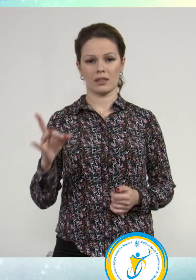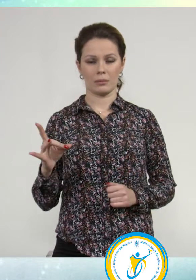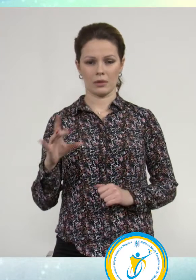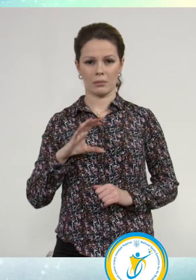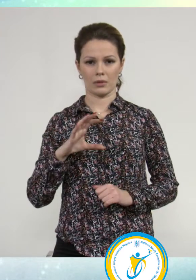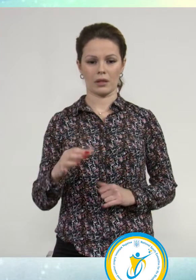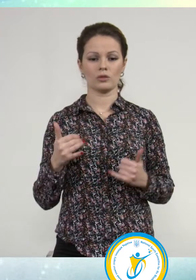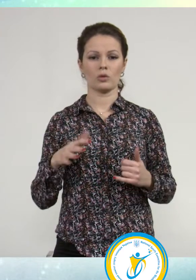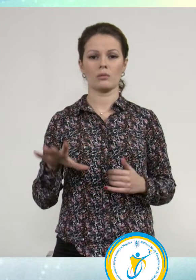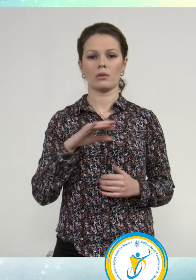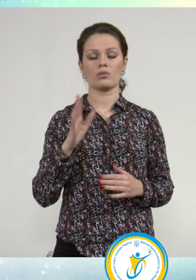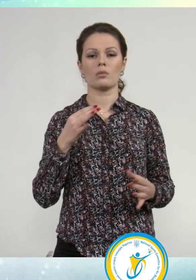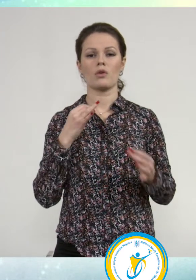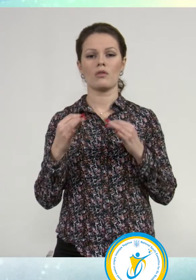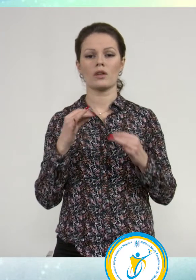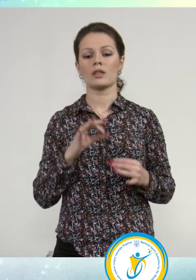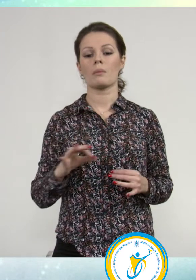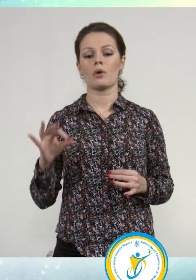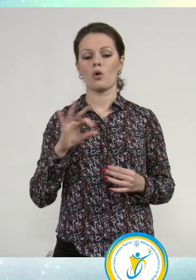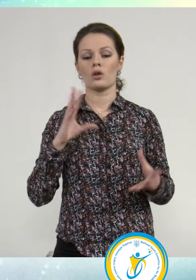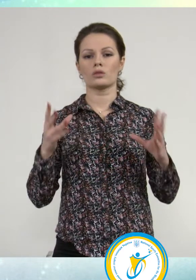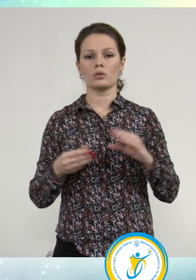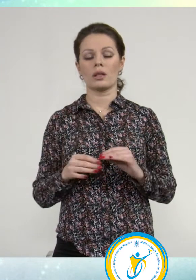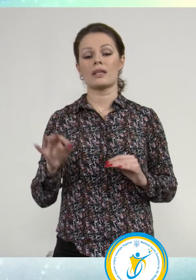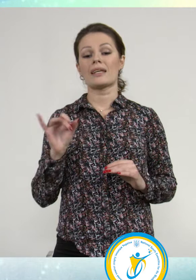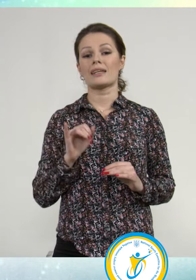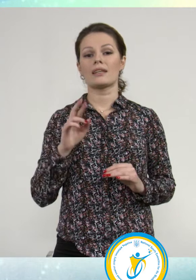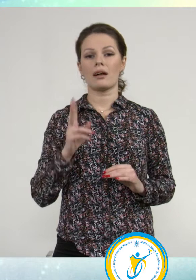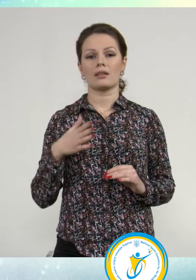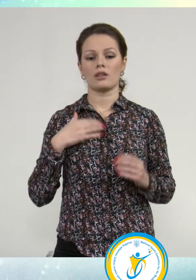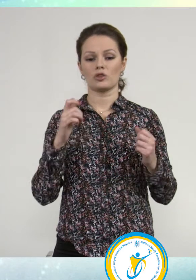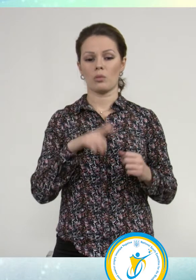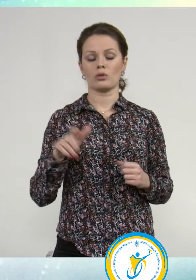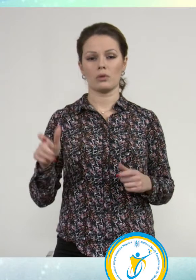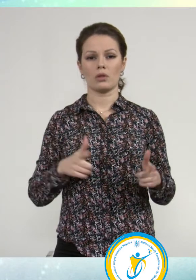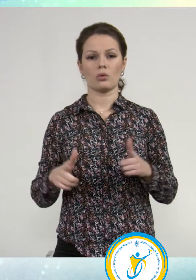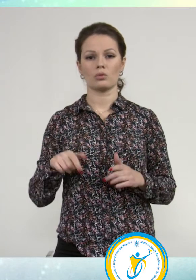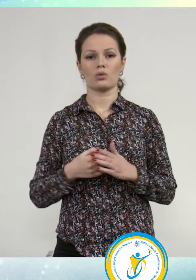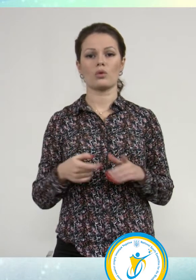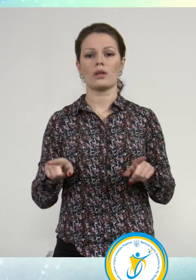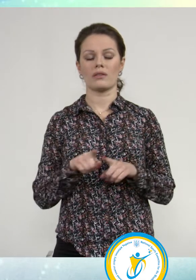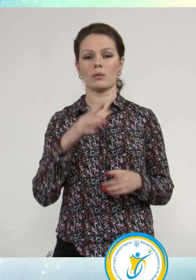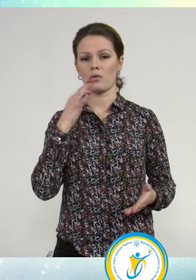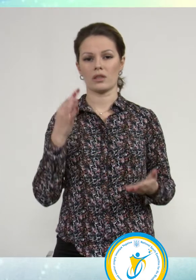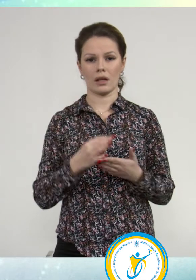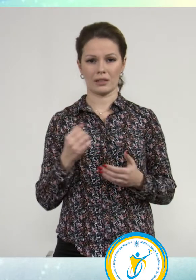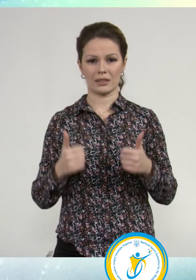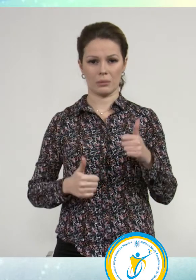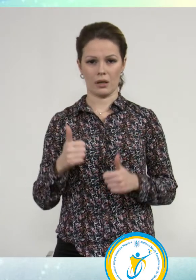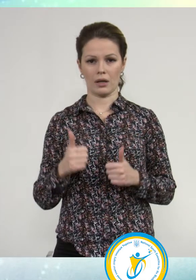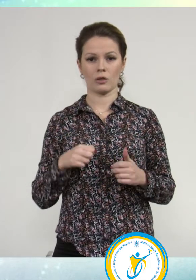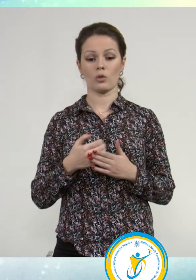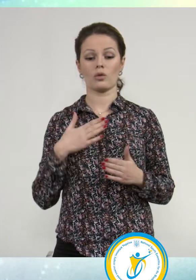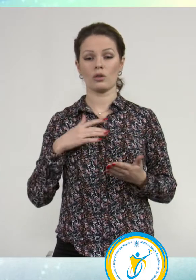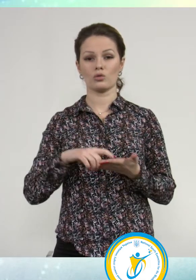І сьогодні ми будемо говорити і про результати, і як наші спортсмени готуються до таких відповідальних змагань. Ну а до